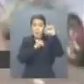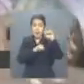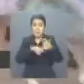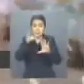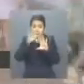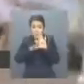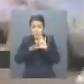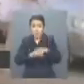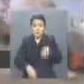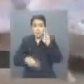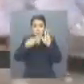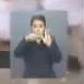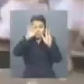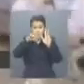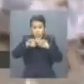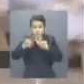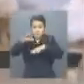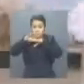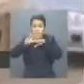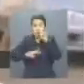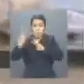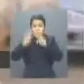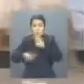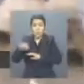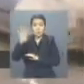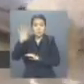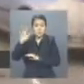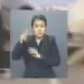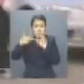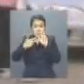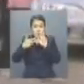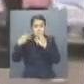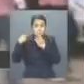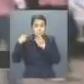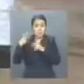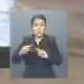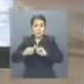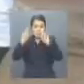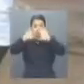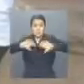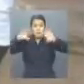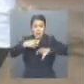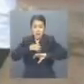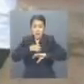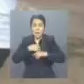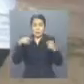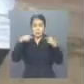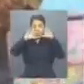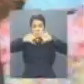งว่างงานอยู่กว่า 4,300 อัตราขณะที่แรงงานส่วนใหญ่อยากให้รัฐบาลแก้ไขปัญหาราคาสินค้าแ